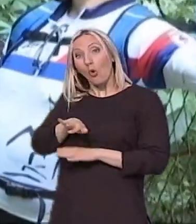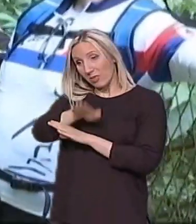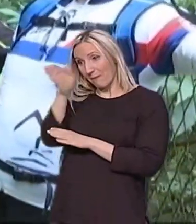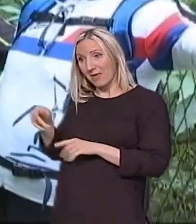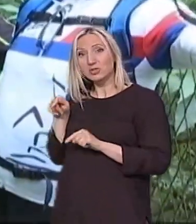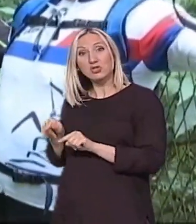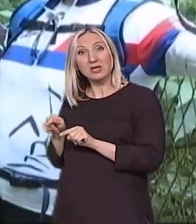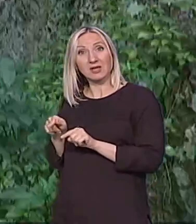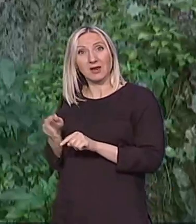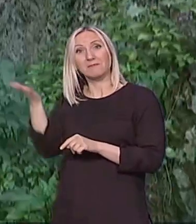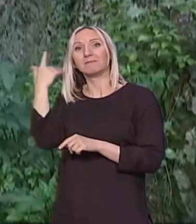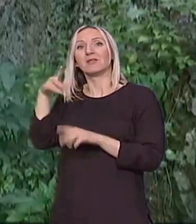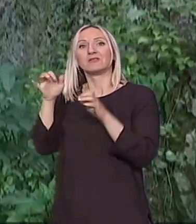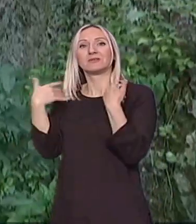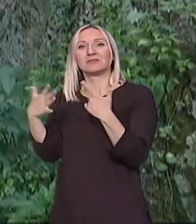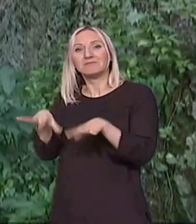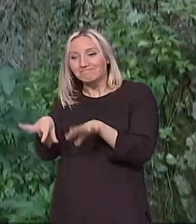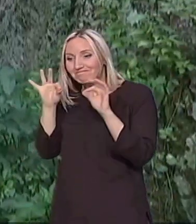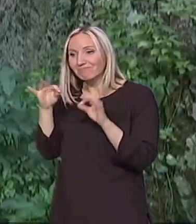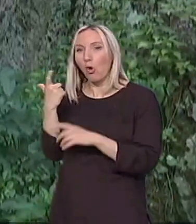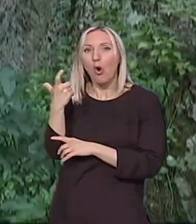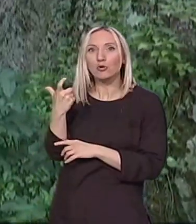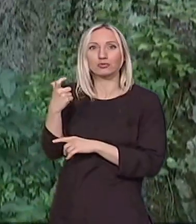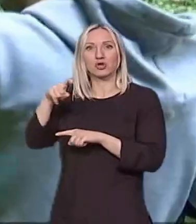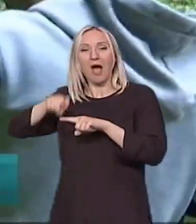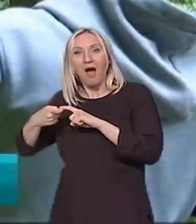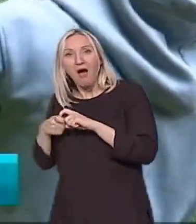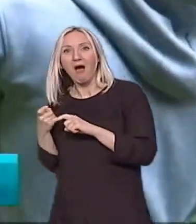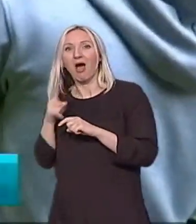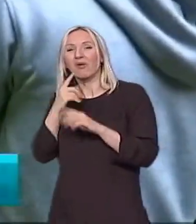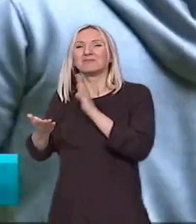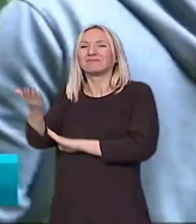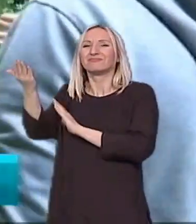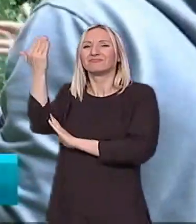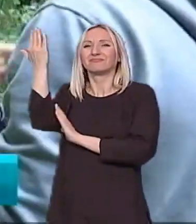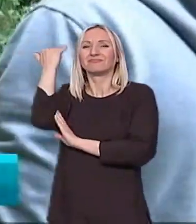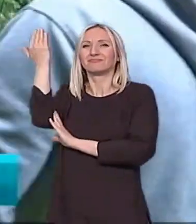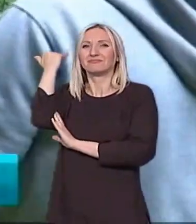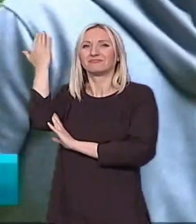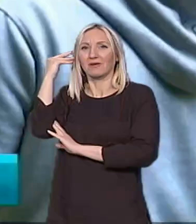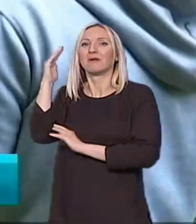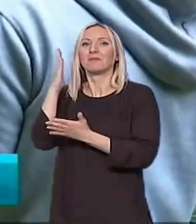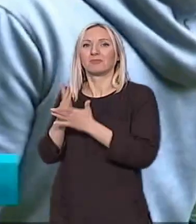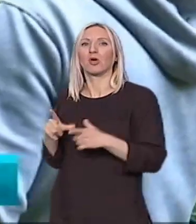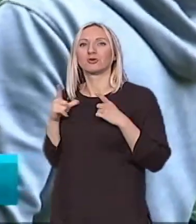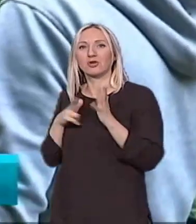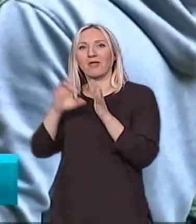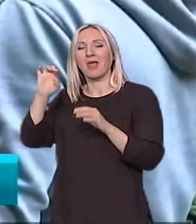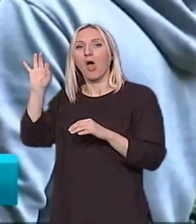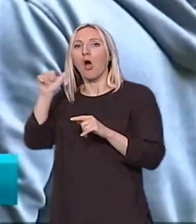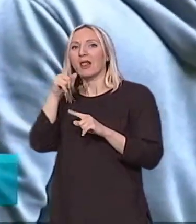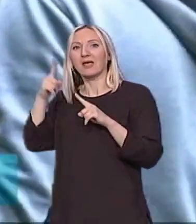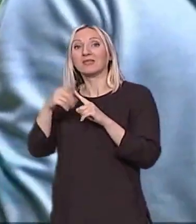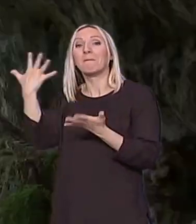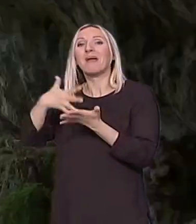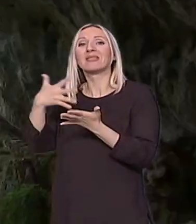pećine, 70. godina, pronađeni su ostaci oružja i oruđa koje datiraju na život u vreme neolita nekih 5000